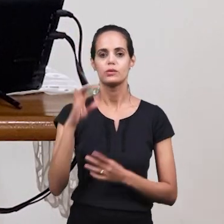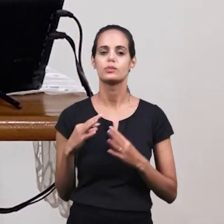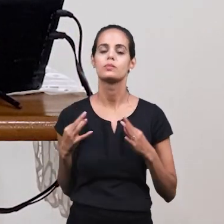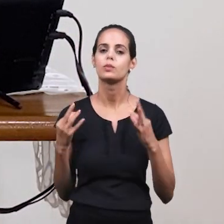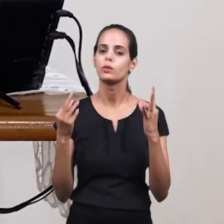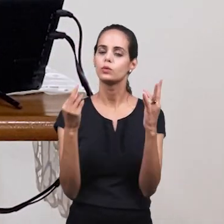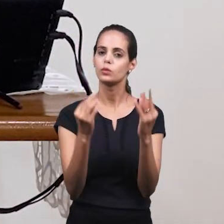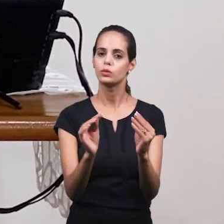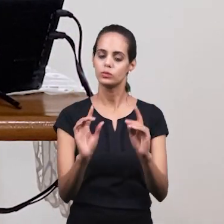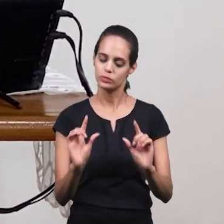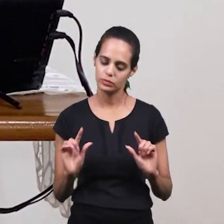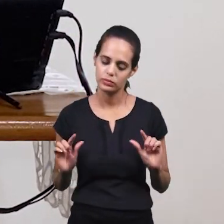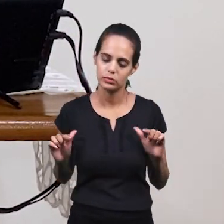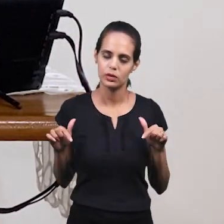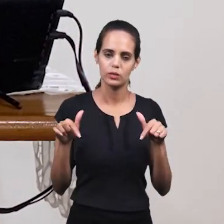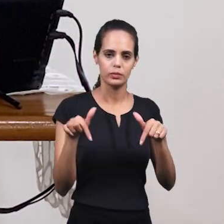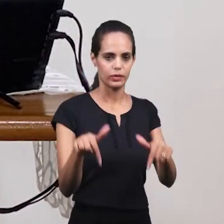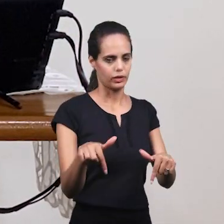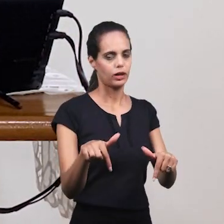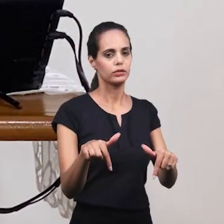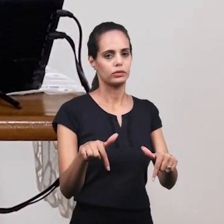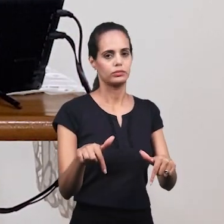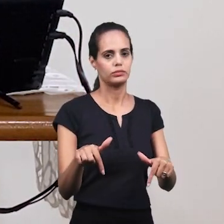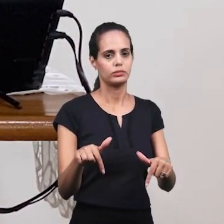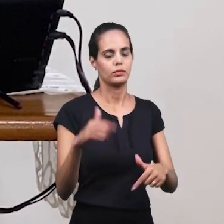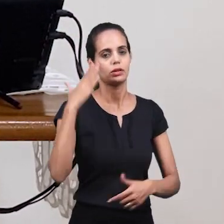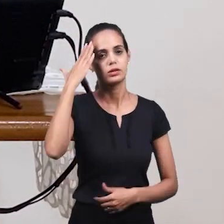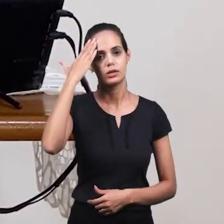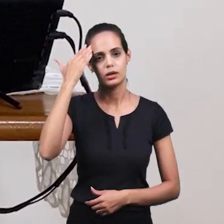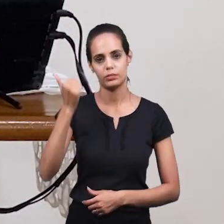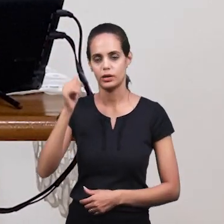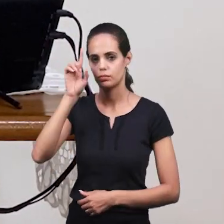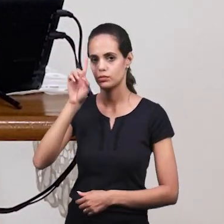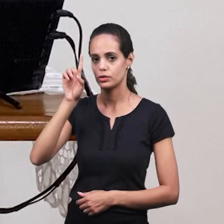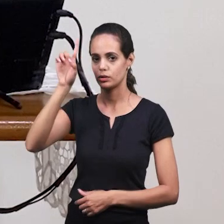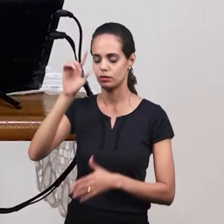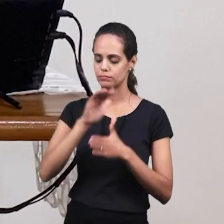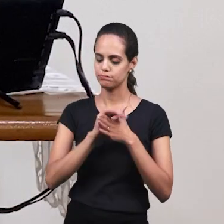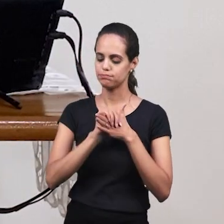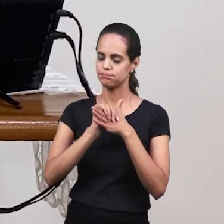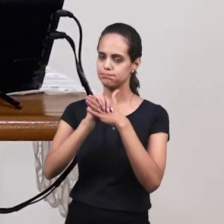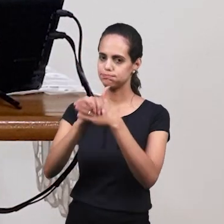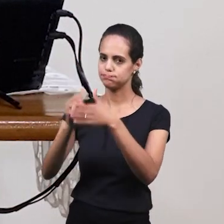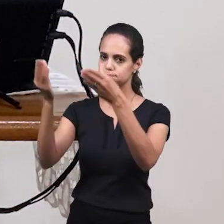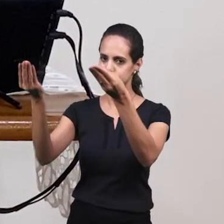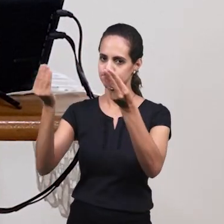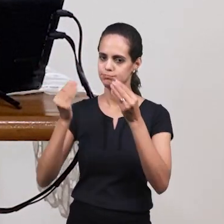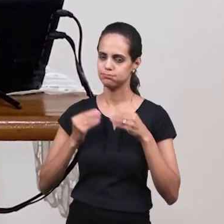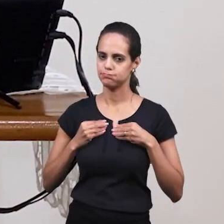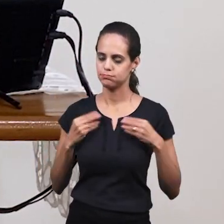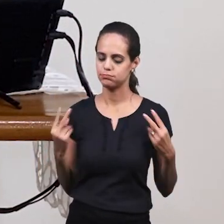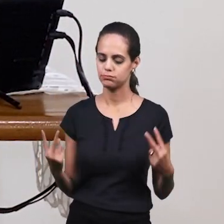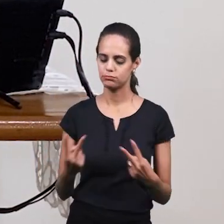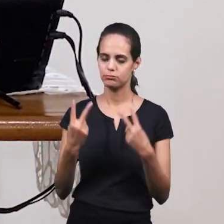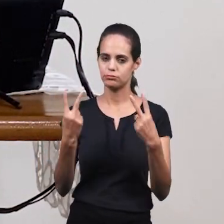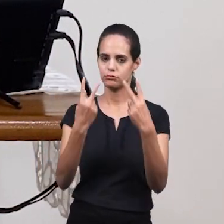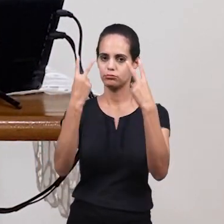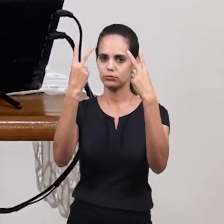qu'il a effectué. Nous savons que le Seigneur nous amènera, nous conduira, nous donnera la victoire dans toutes